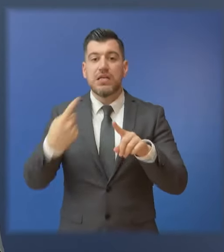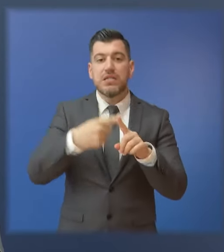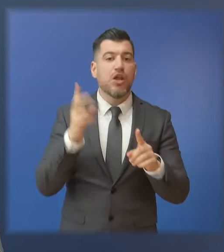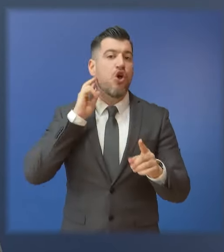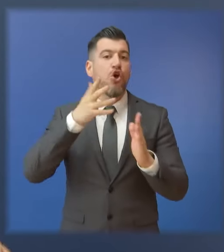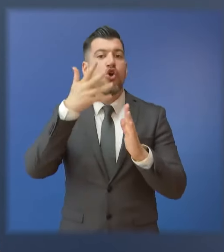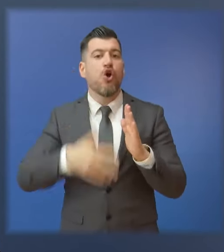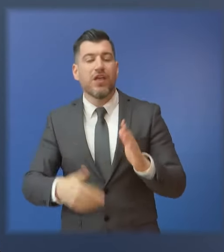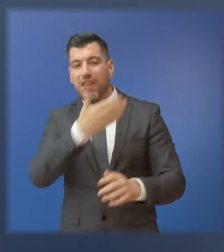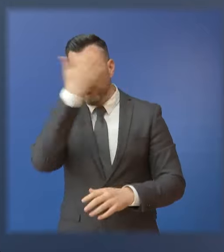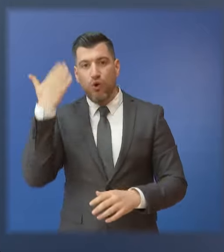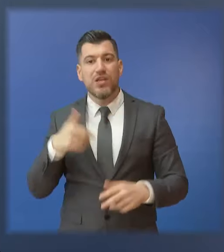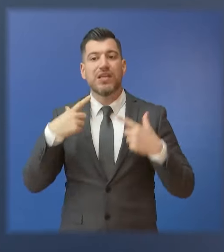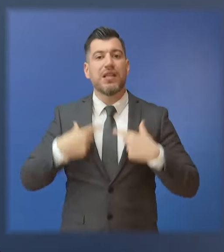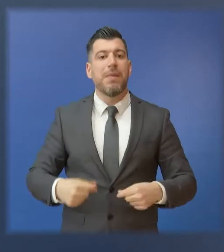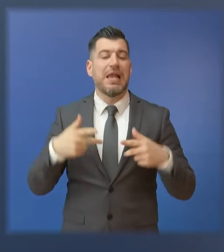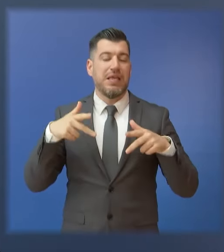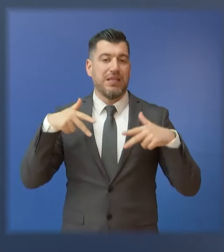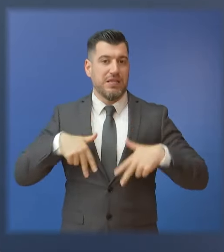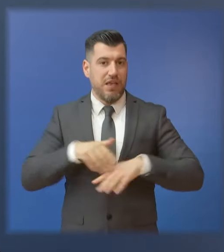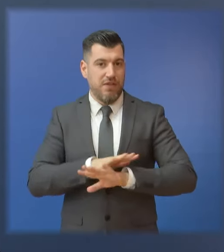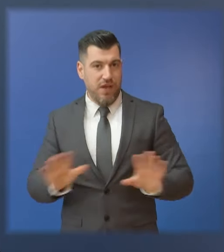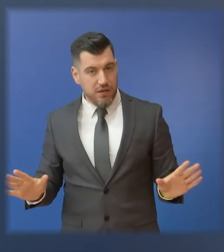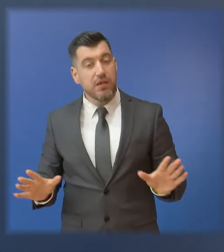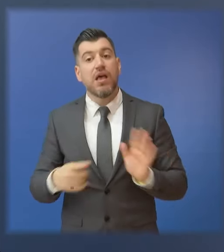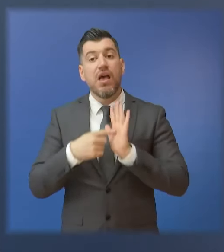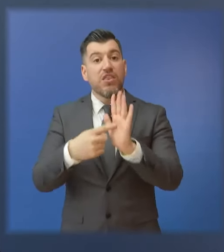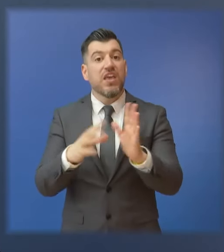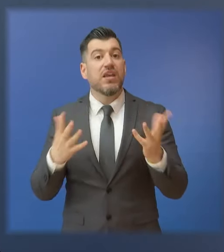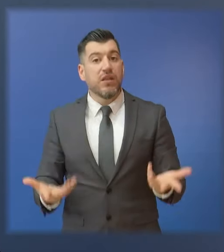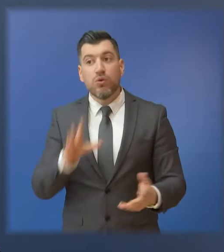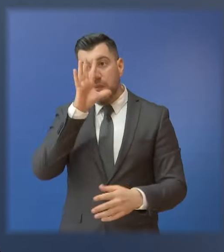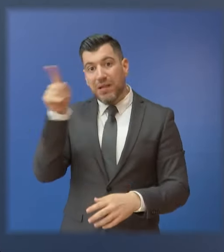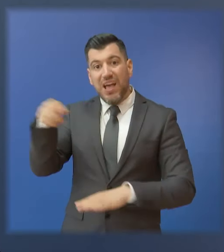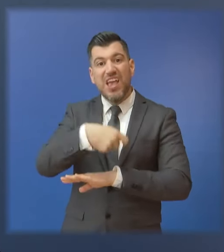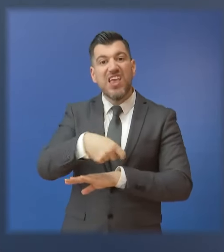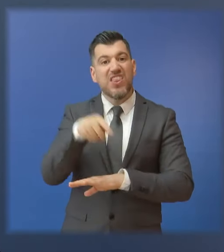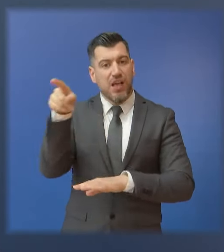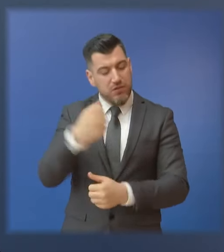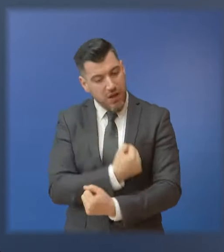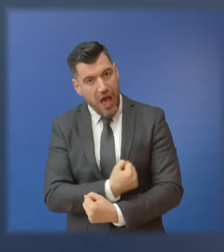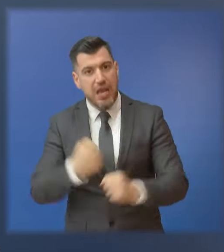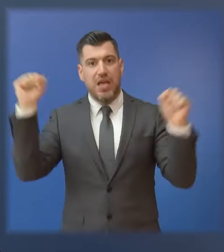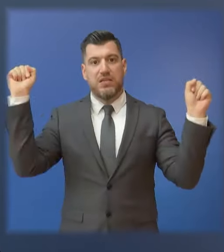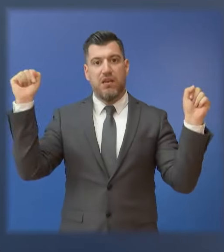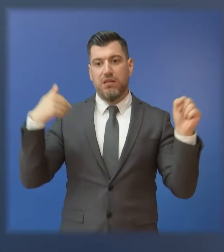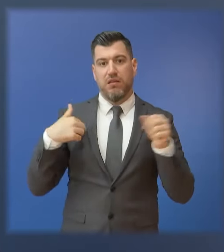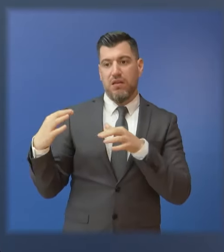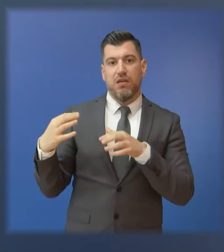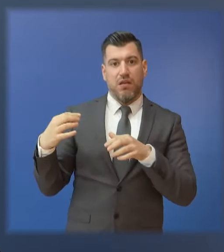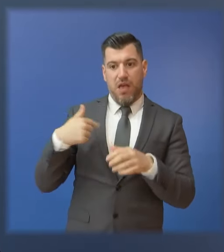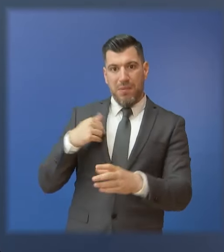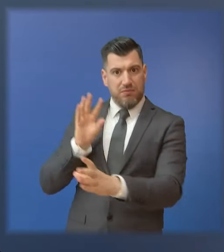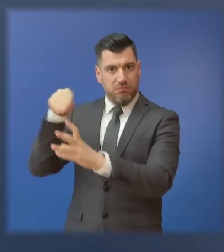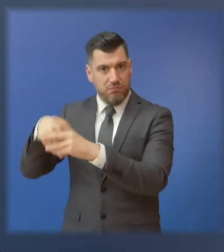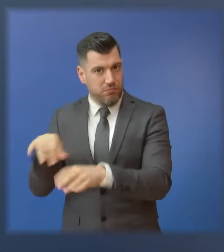μέλη της κυβέρνησης τονίζοντας την πραγματική ανεξαρτησία της δικαστικής εξουσίας από την εκτελεστική εξουσία